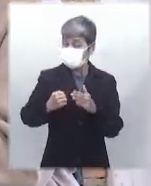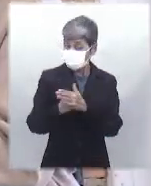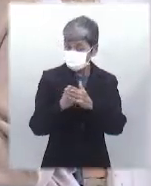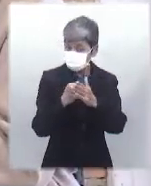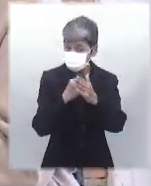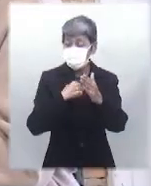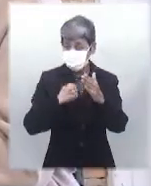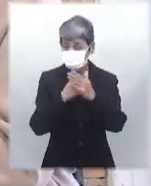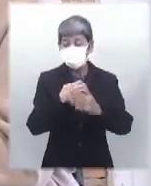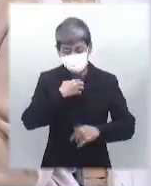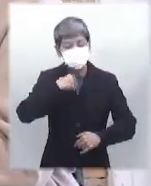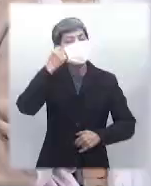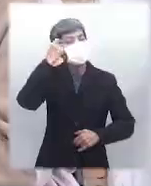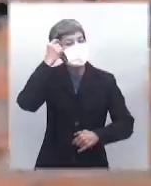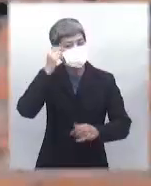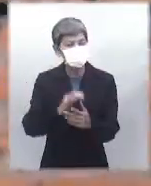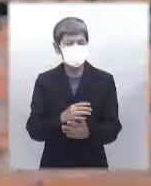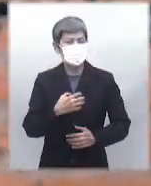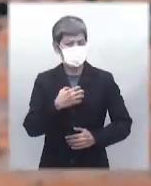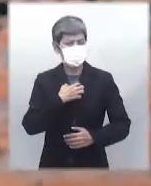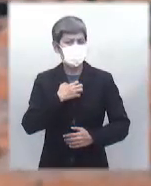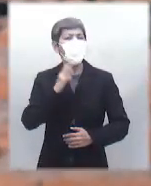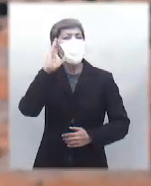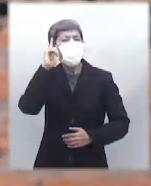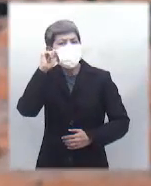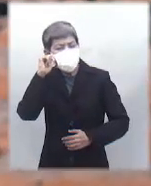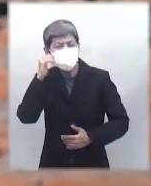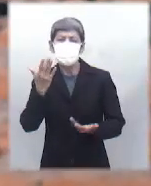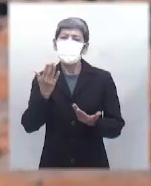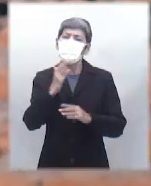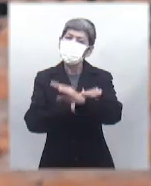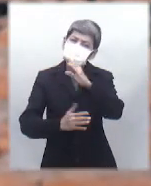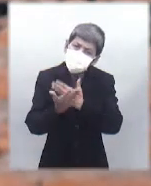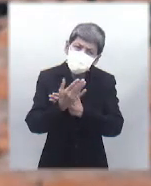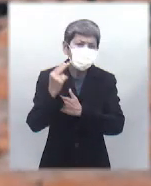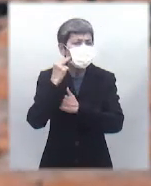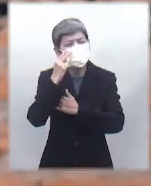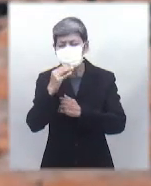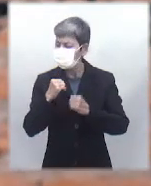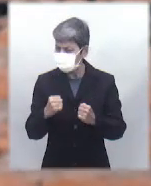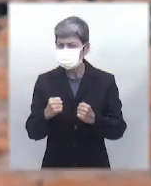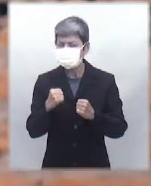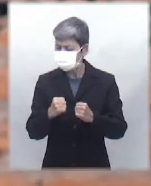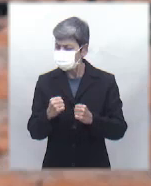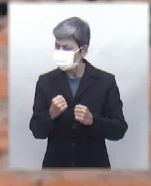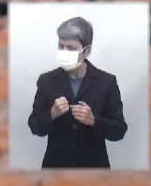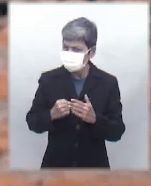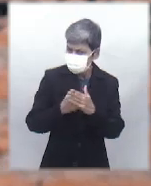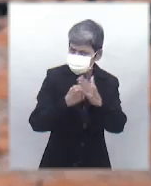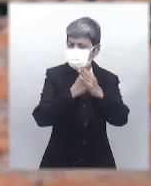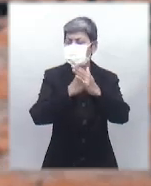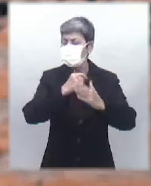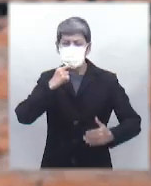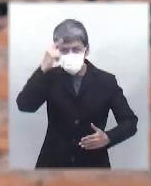ต่อสู้ตรงนี้นะครับผมคิดว่าอยากให้ผู้ปกครองหรือคนพิการด้วยกันเนี่ยลุกขึ้นมาฟ้องร้อง